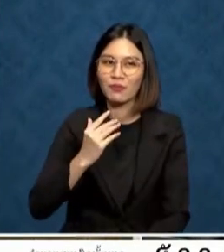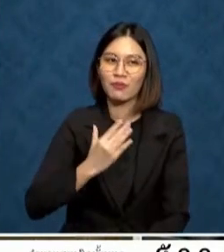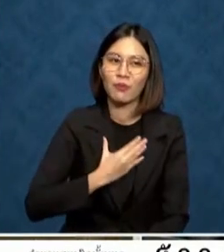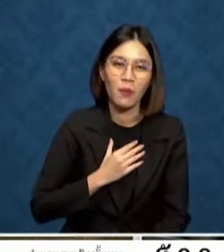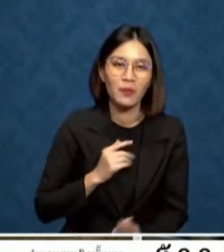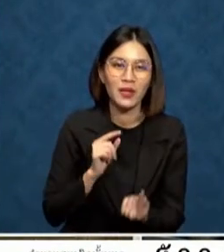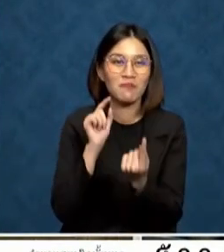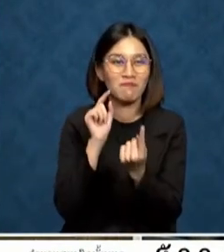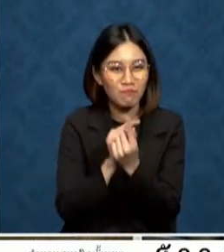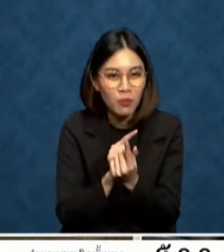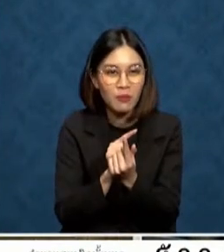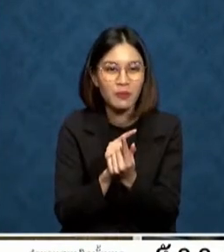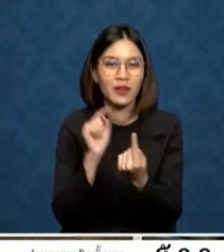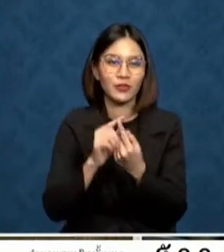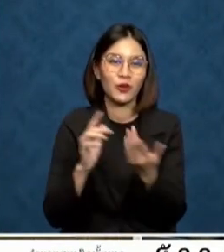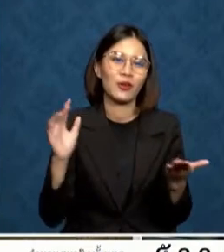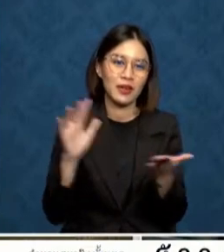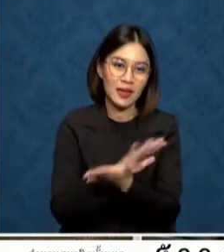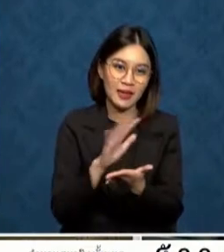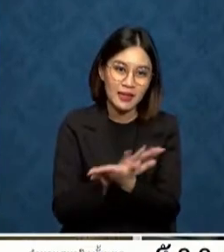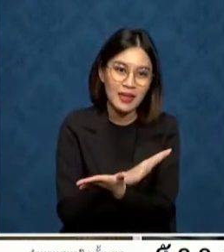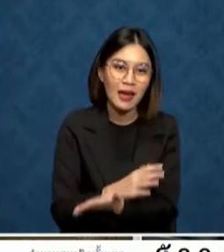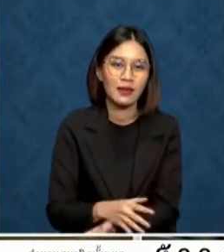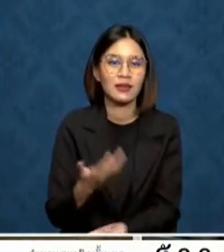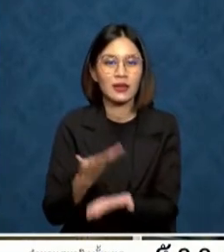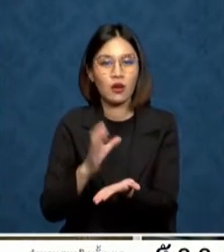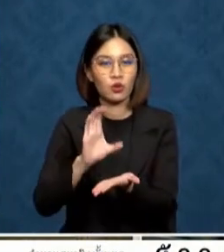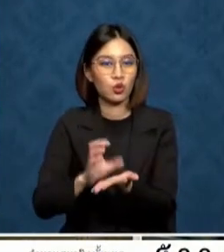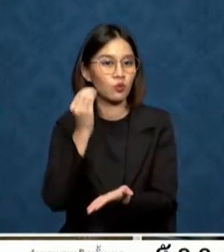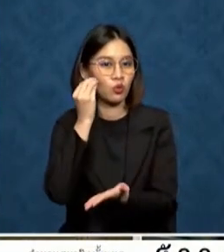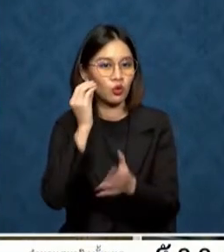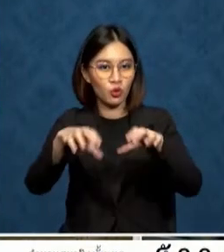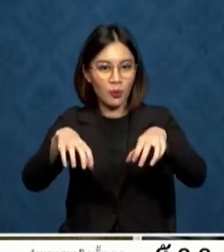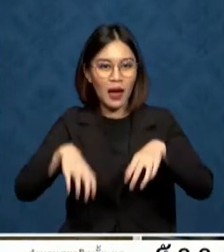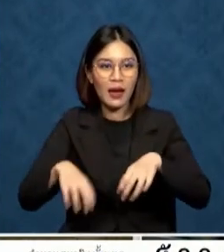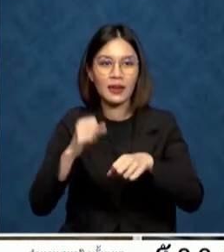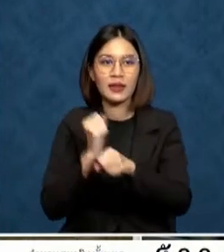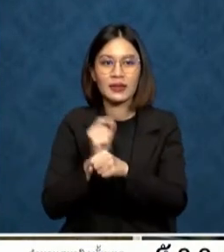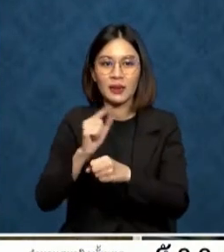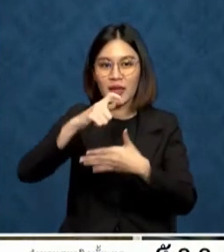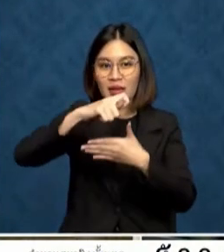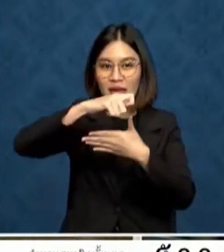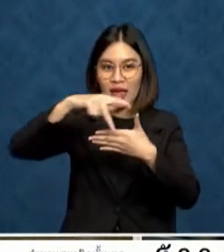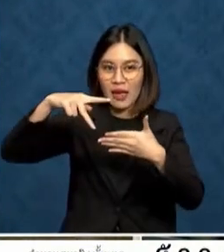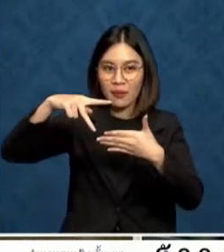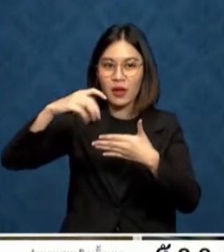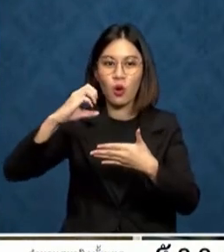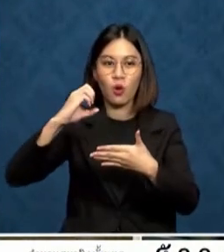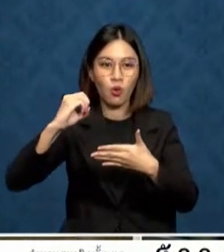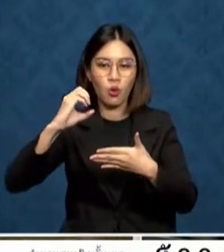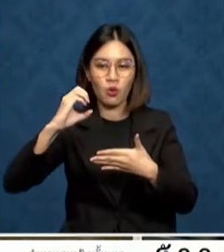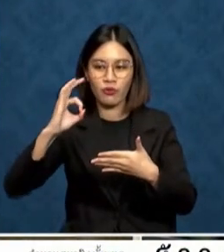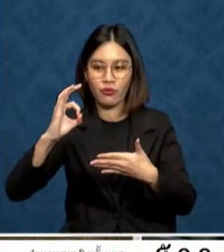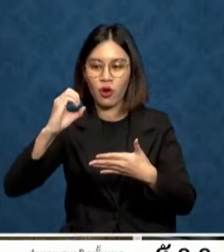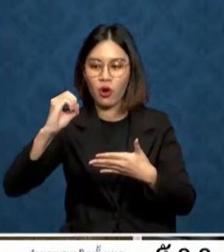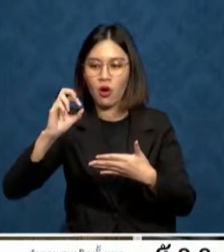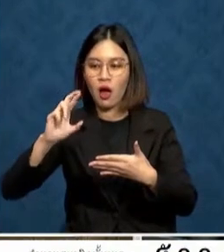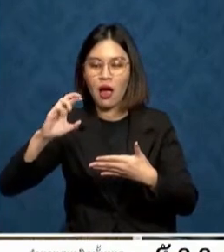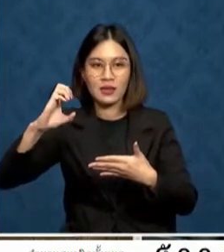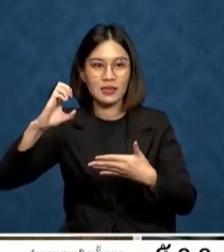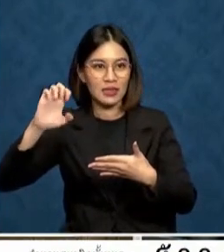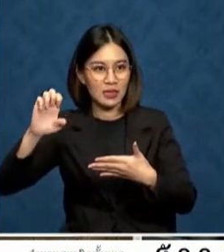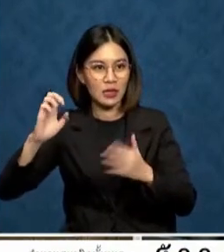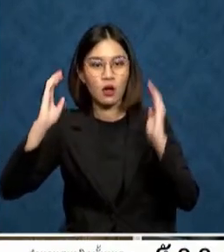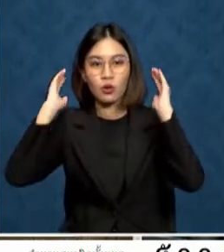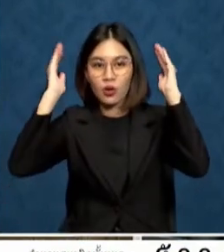พบเจอในเอกสารของกองทุนหมู่บ้านนั่นคือโครงการทำแอป oceครับแอป oceโฆษณาให้